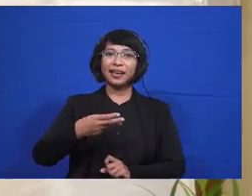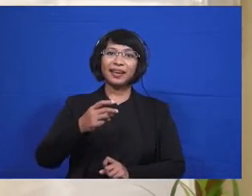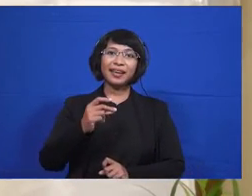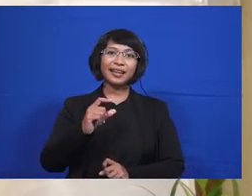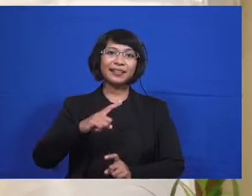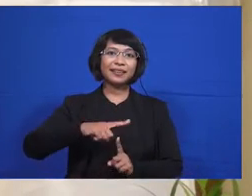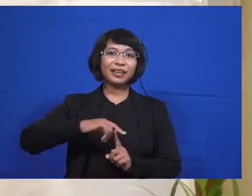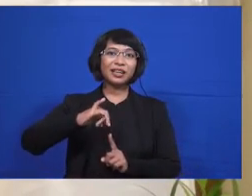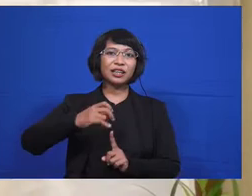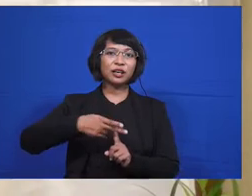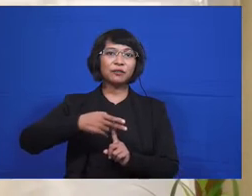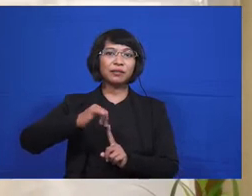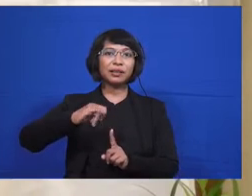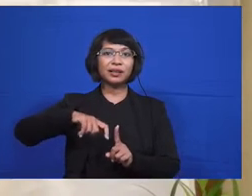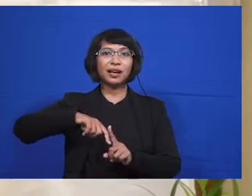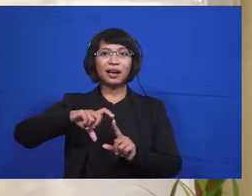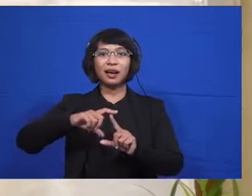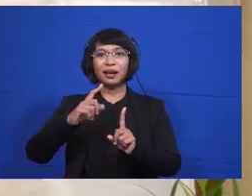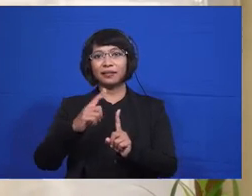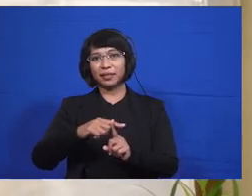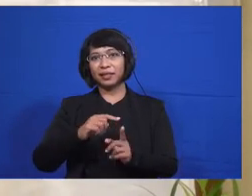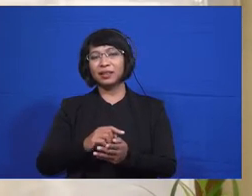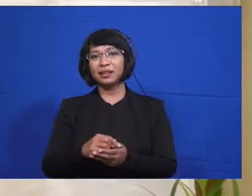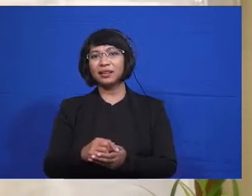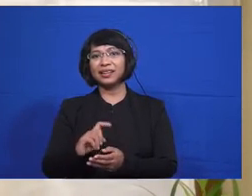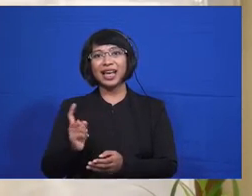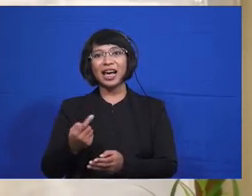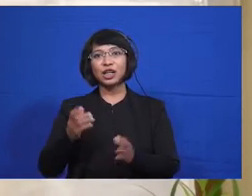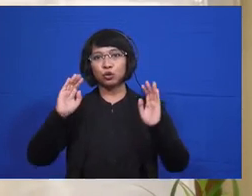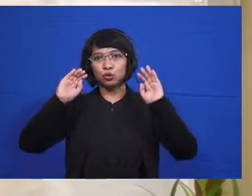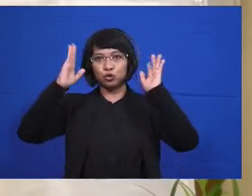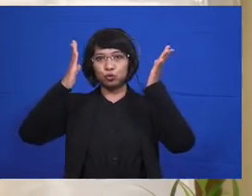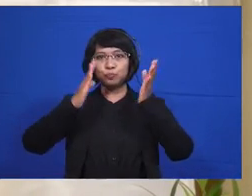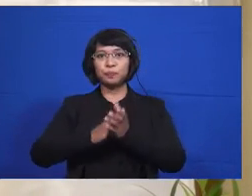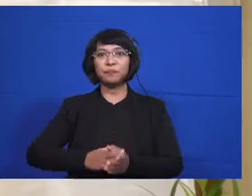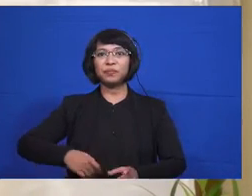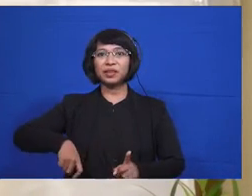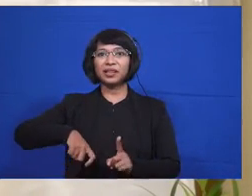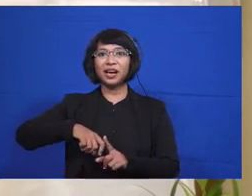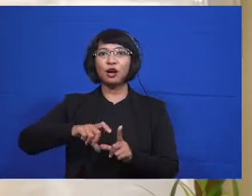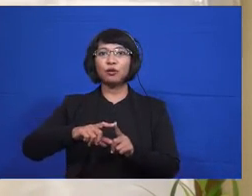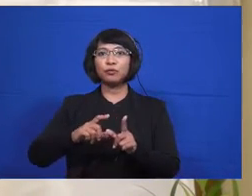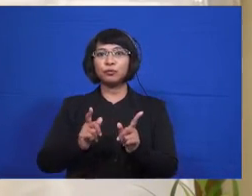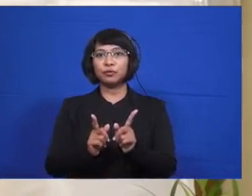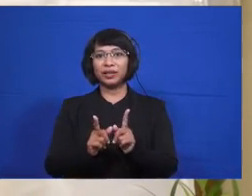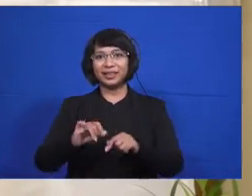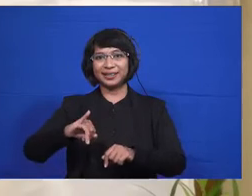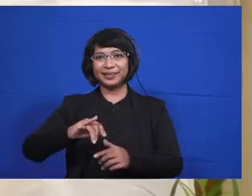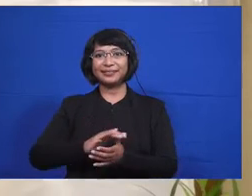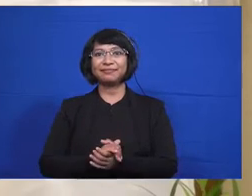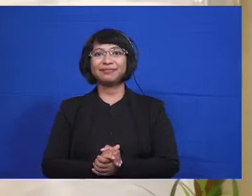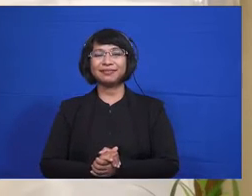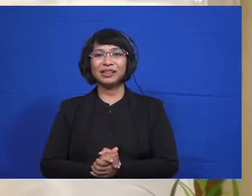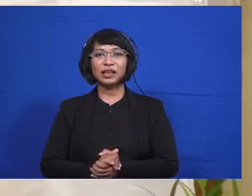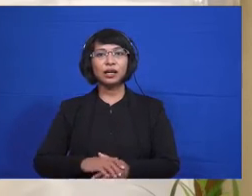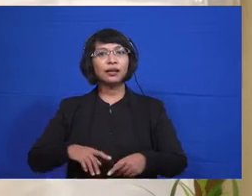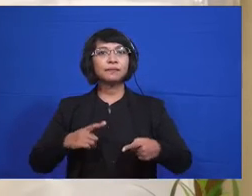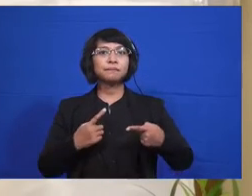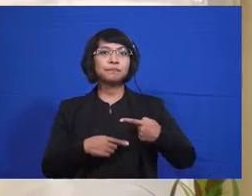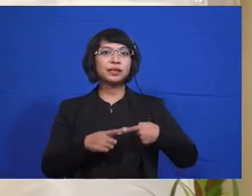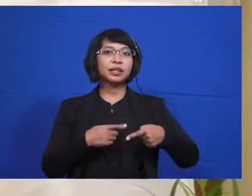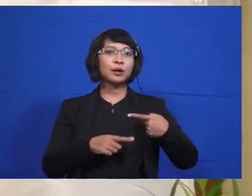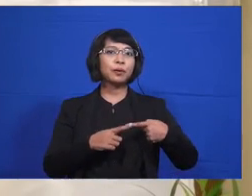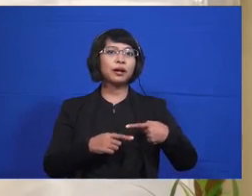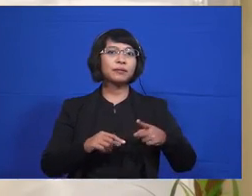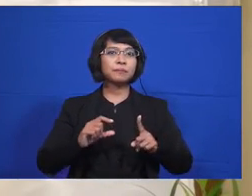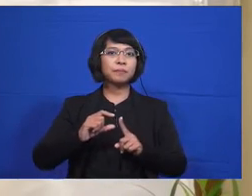sebagai Ketua Komisi Seminari Konferensi Wali Gereja Indonesia. Yang pertama dari